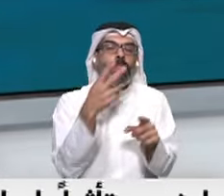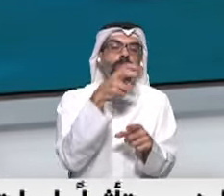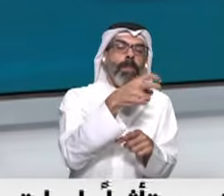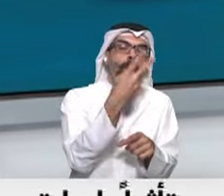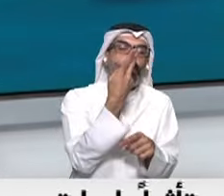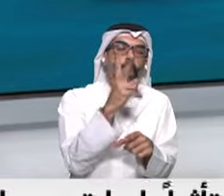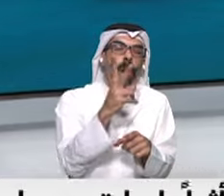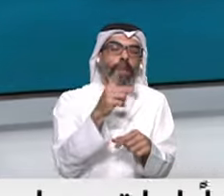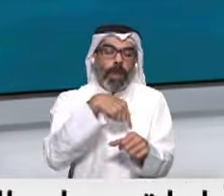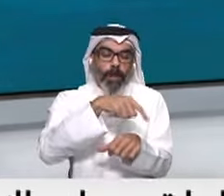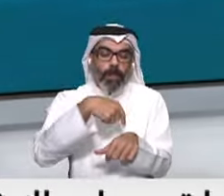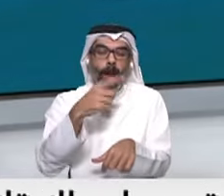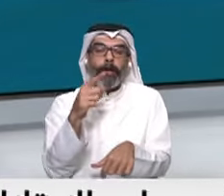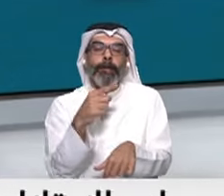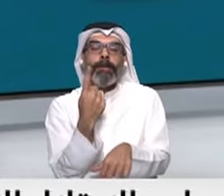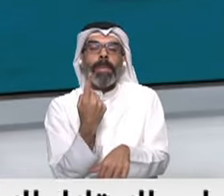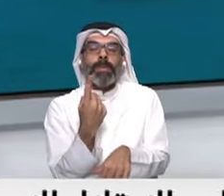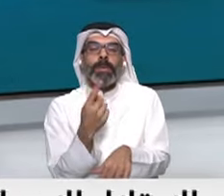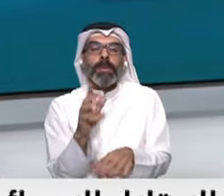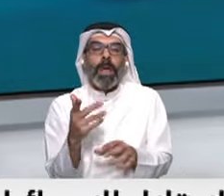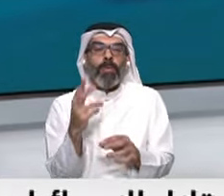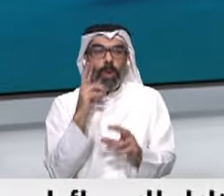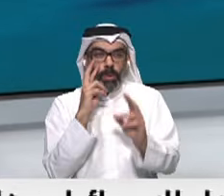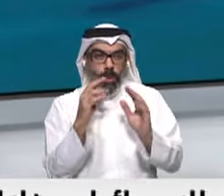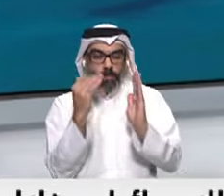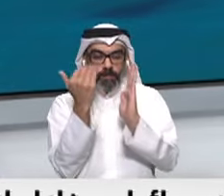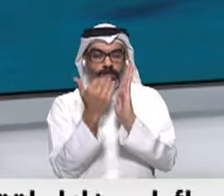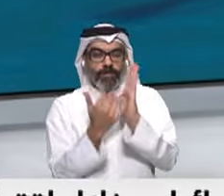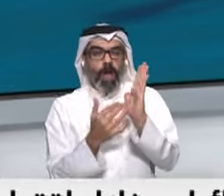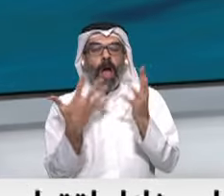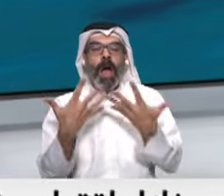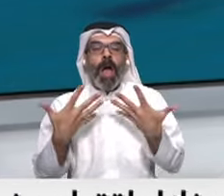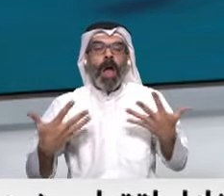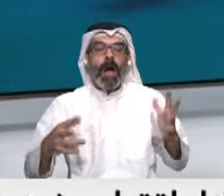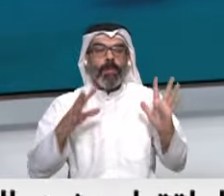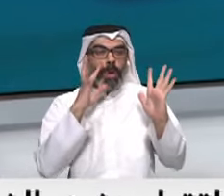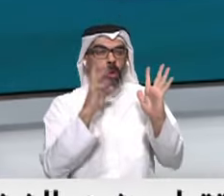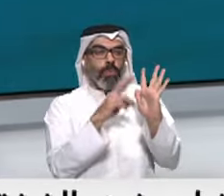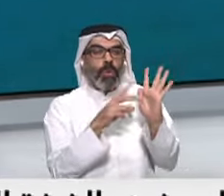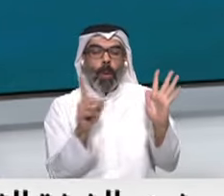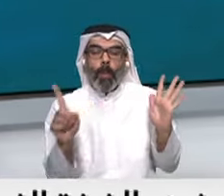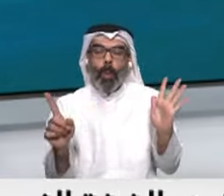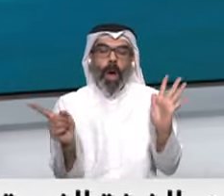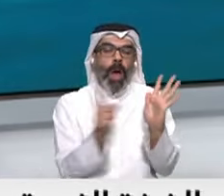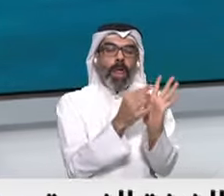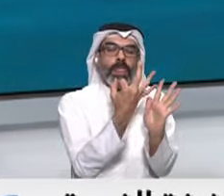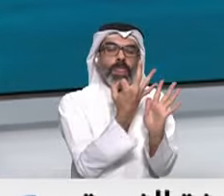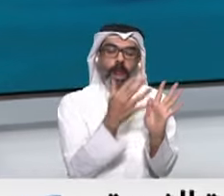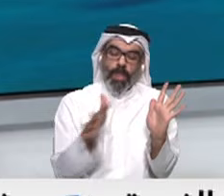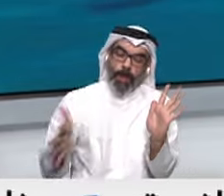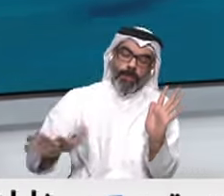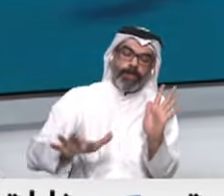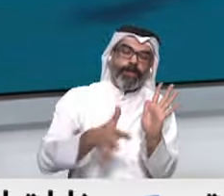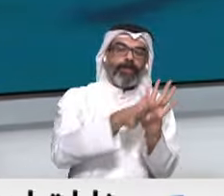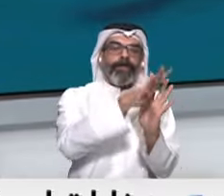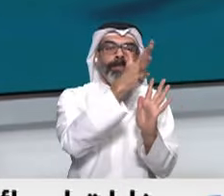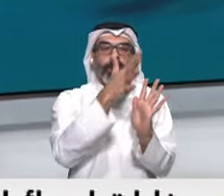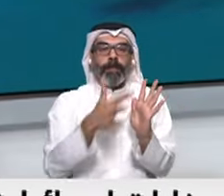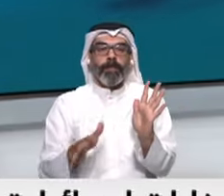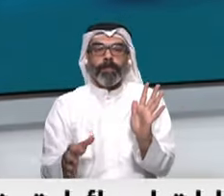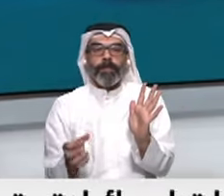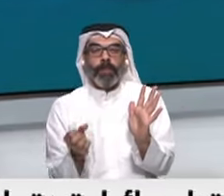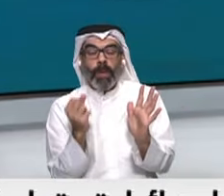م في الساعه في اغلب الاوقات يوم الغد والبحر راح يكون خفيف الى معتدل الموج من واحد الى ثلاثه قدم والفتره هذه فترات الحم